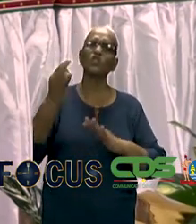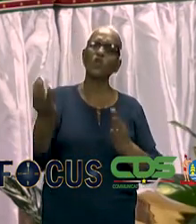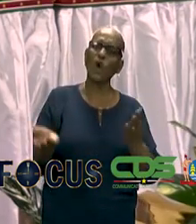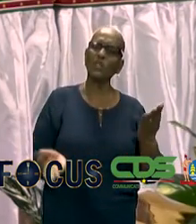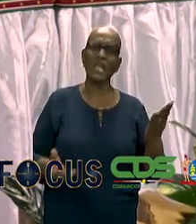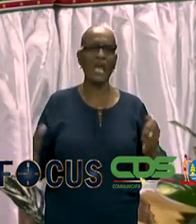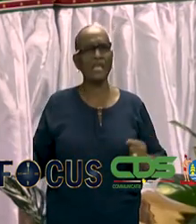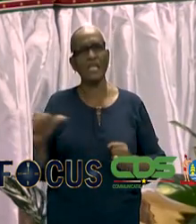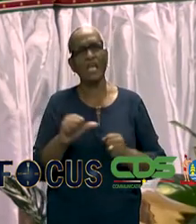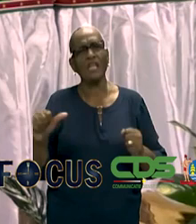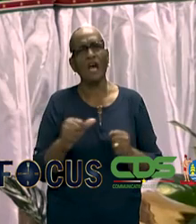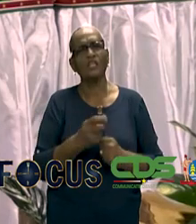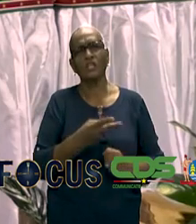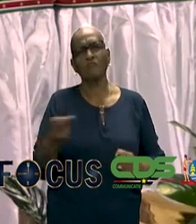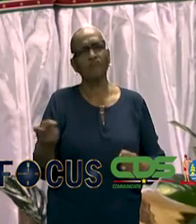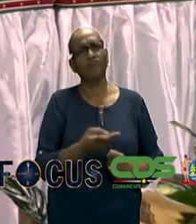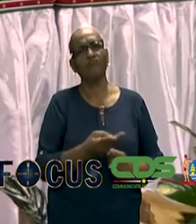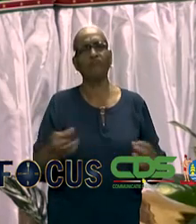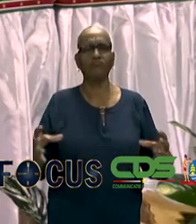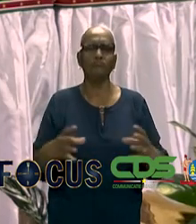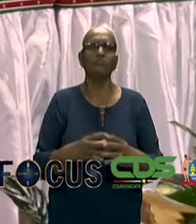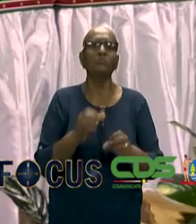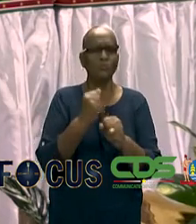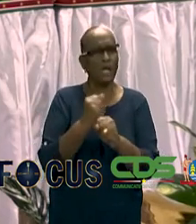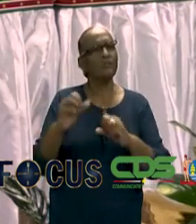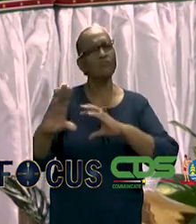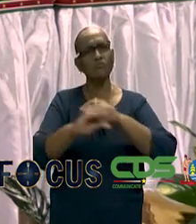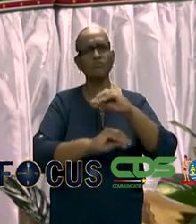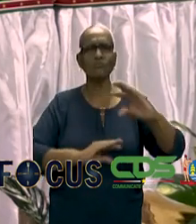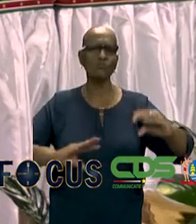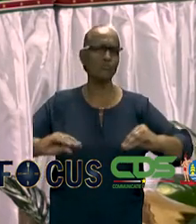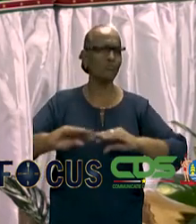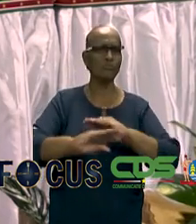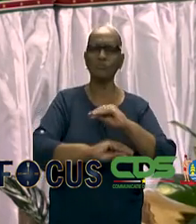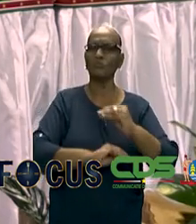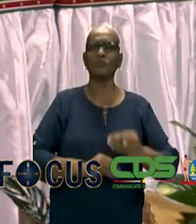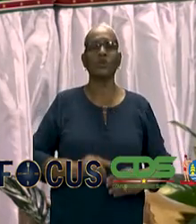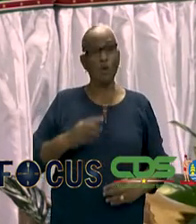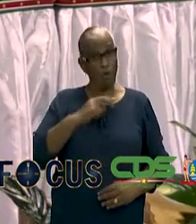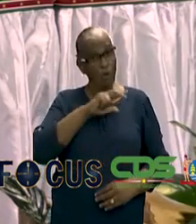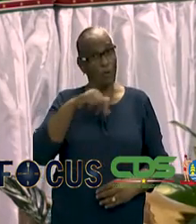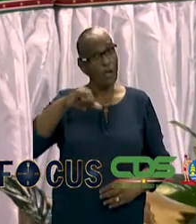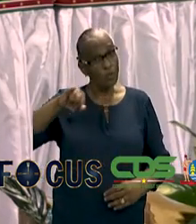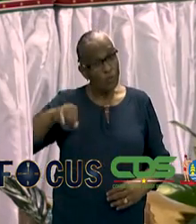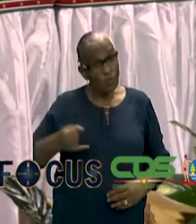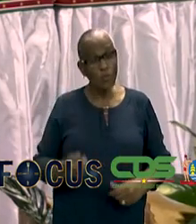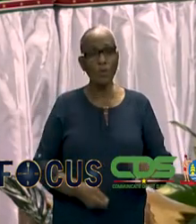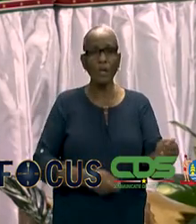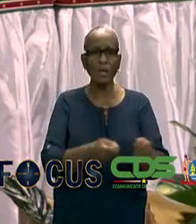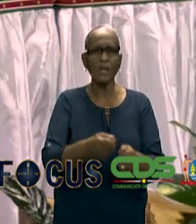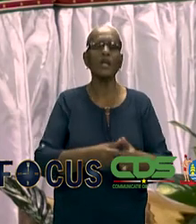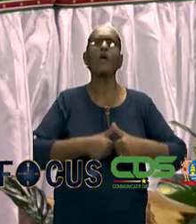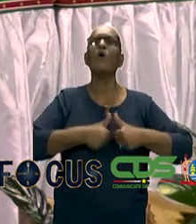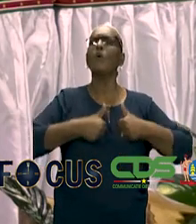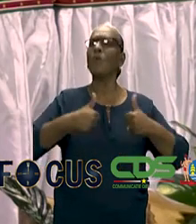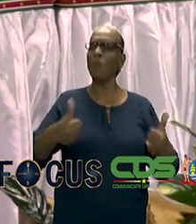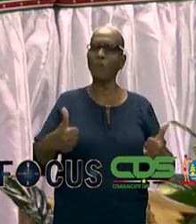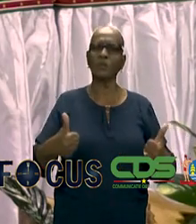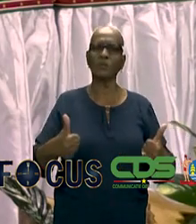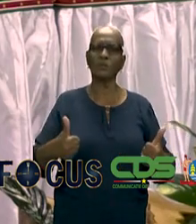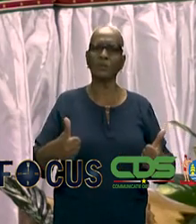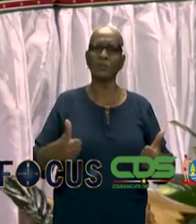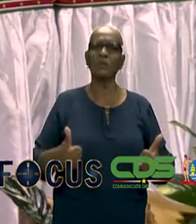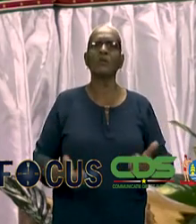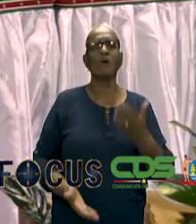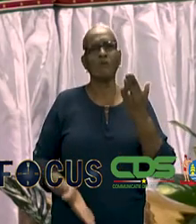zakenpartners waar Suriname al zaken mee doet. Maar dat wij vanuit deze zijde als nieuwe regering een goede